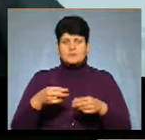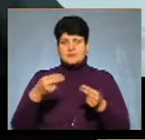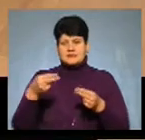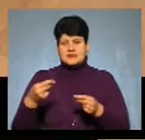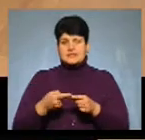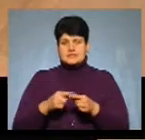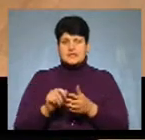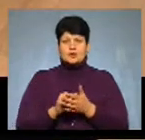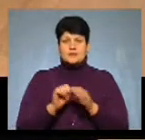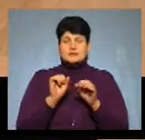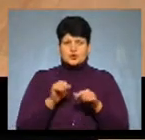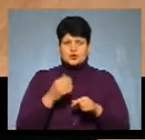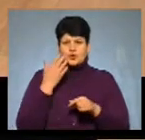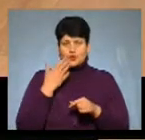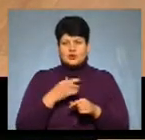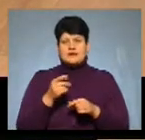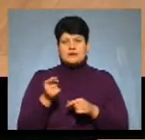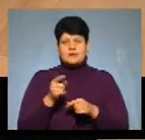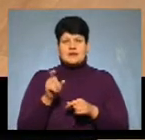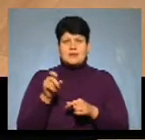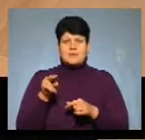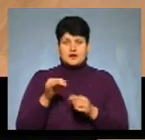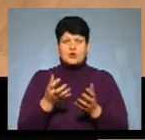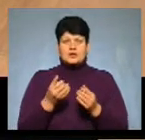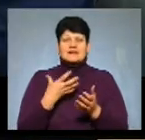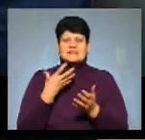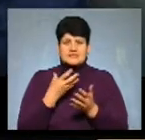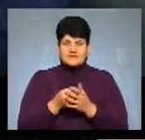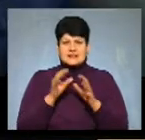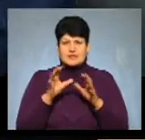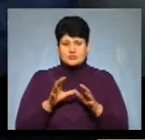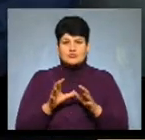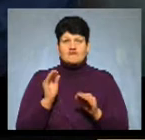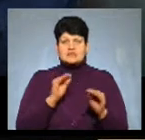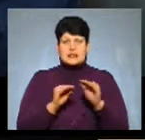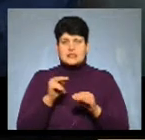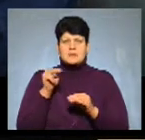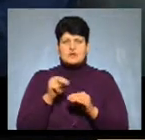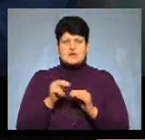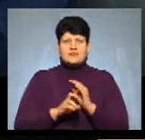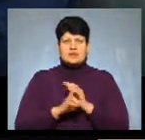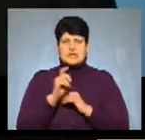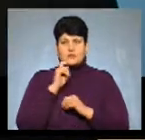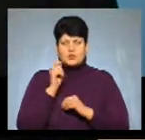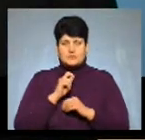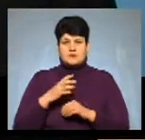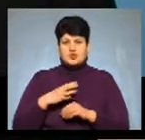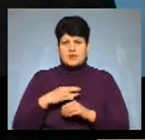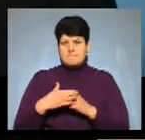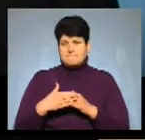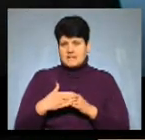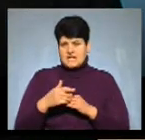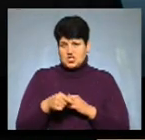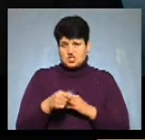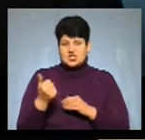документ владика Нестор зможе, коли Тернопільська єпархія отримає свій статут у складі Православної церкви України. Ми чекаємо в